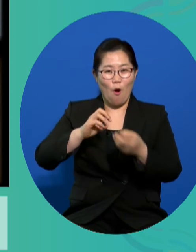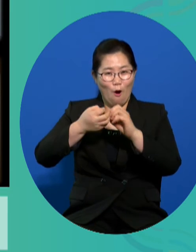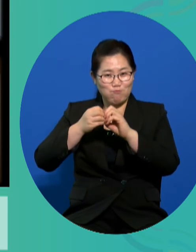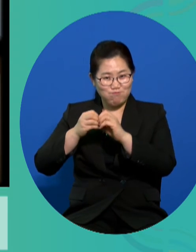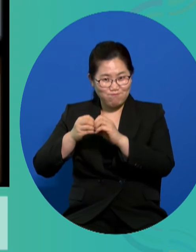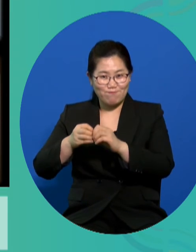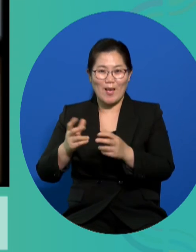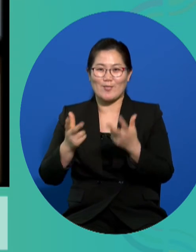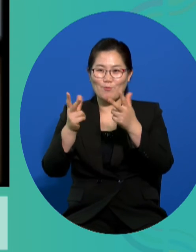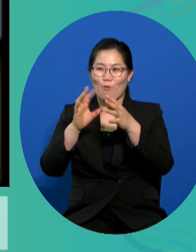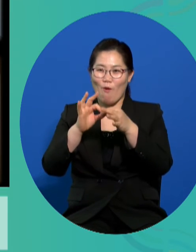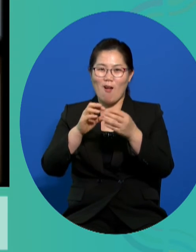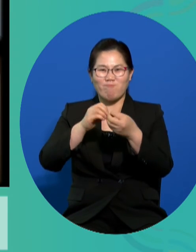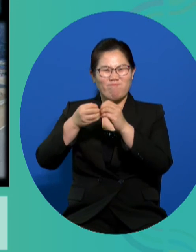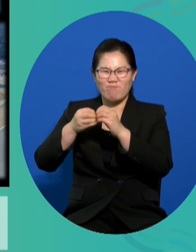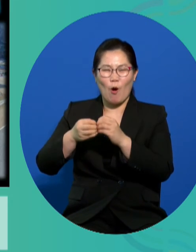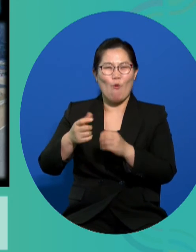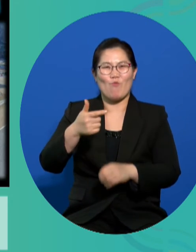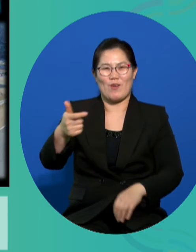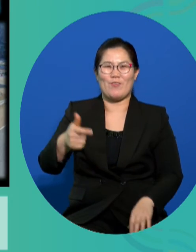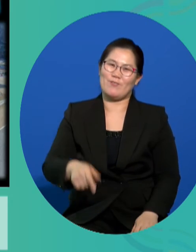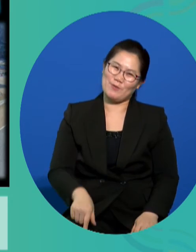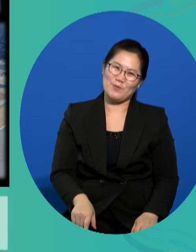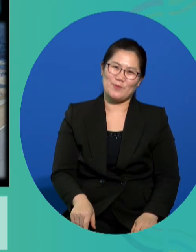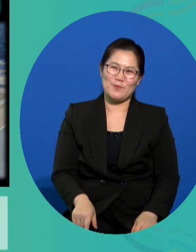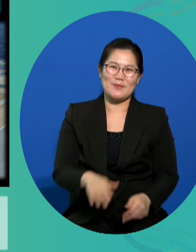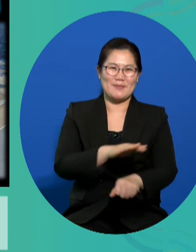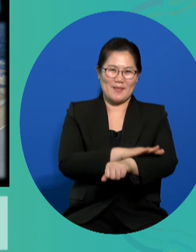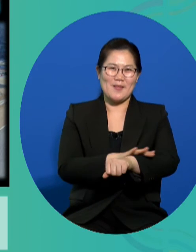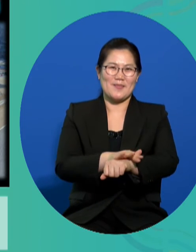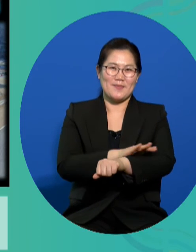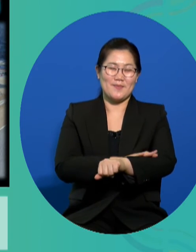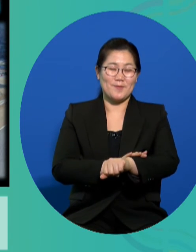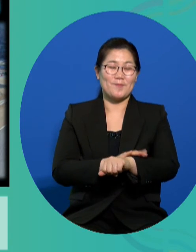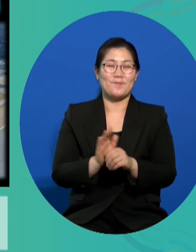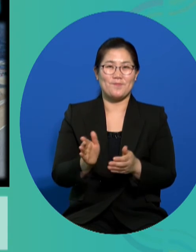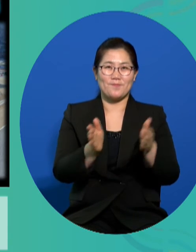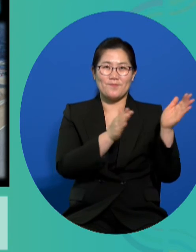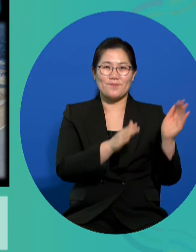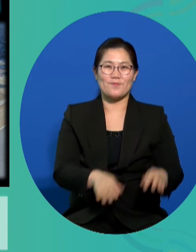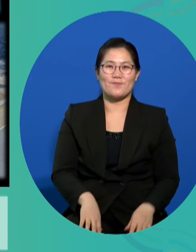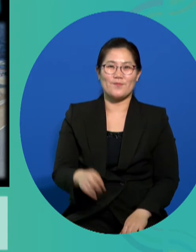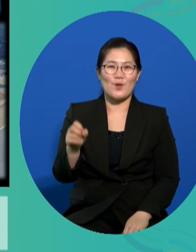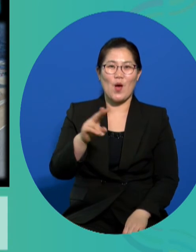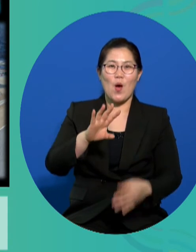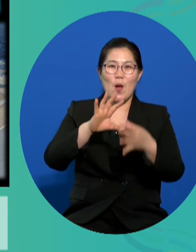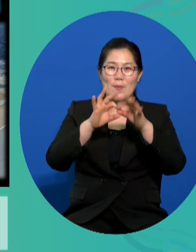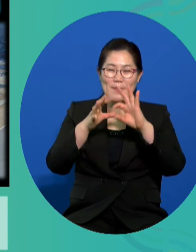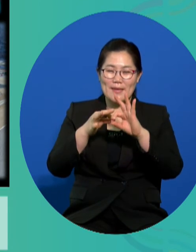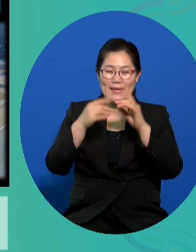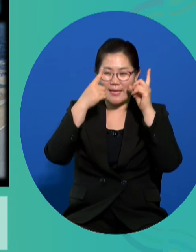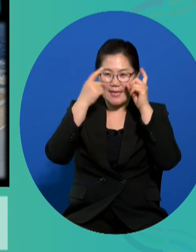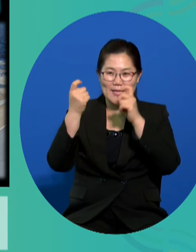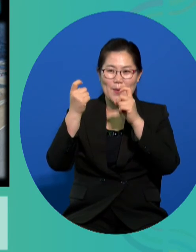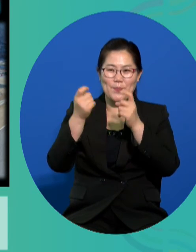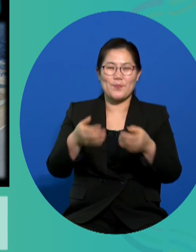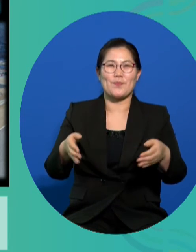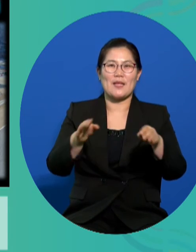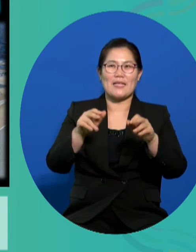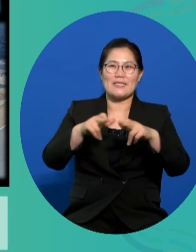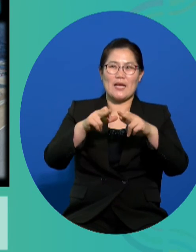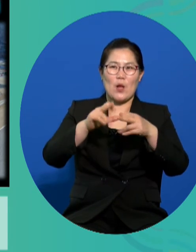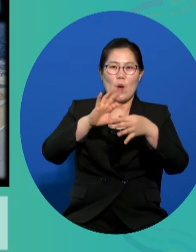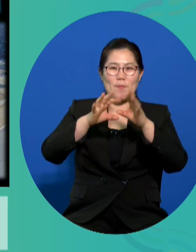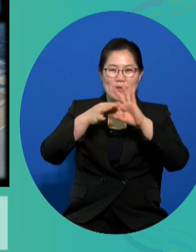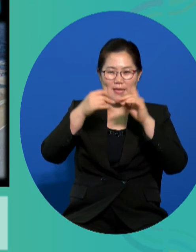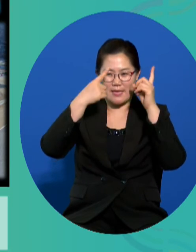그래서 개인적으로는 좀 감사했다, 이런 생각이 들고요. 그 다음에 이제 그 올림픽 패럴림픽 기념관입니다. 이것도